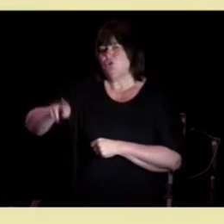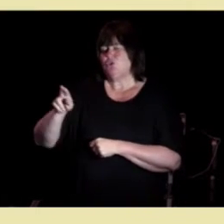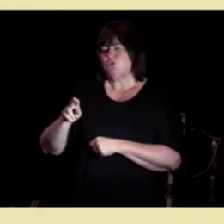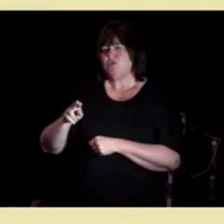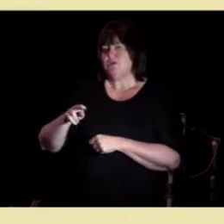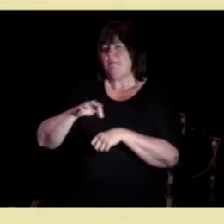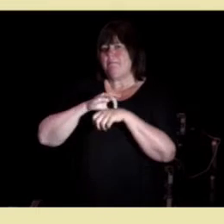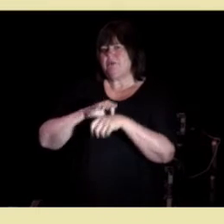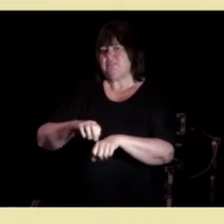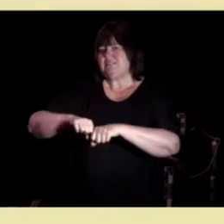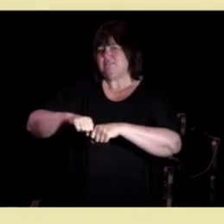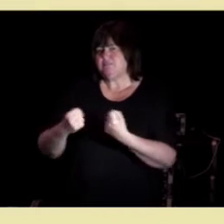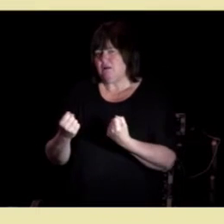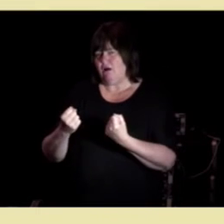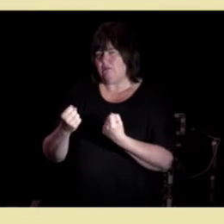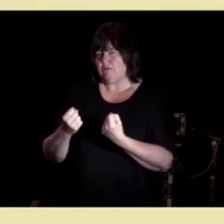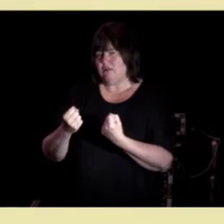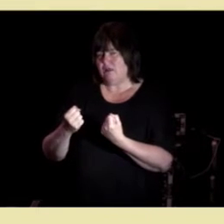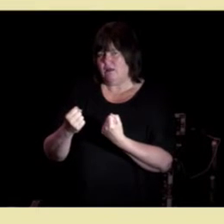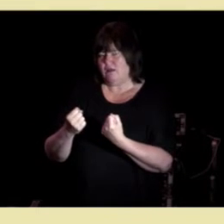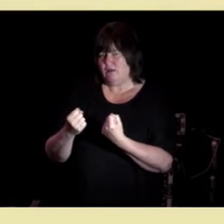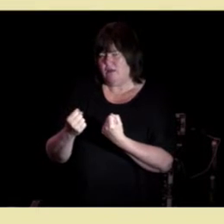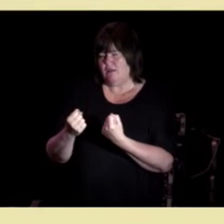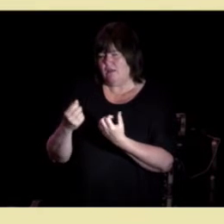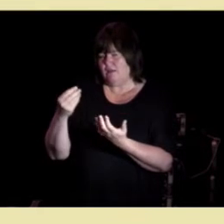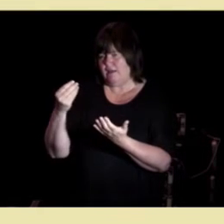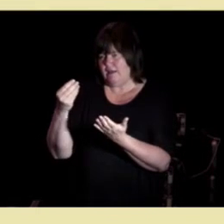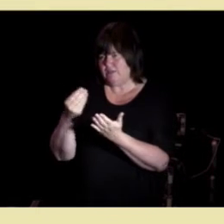etter mislykkede meniskoperasjoner svært hyppig.